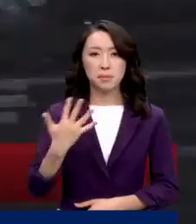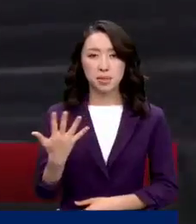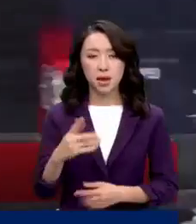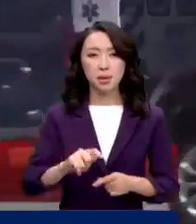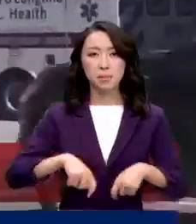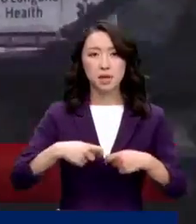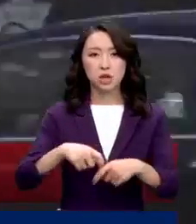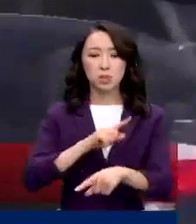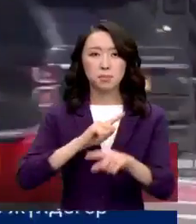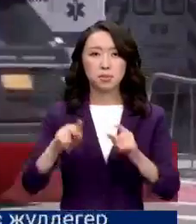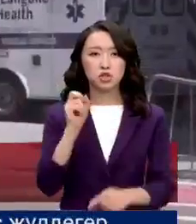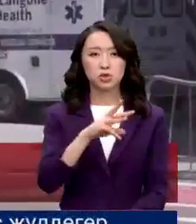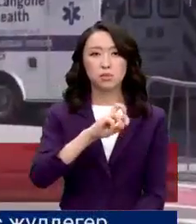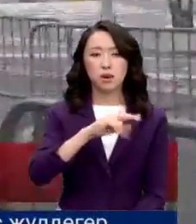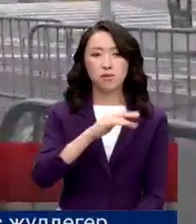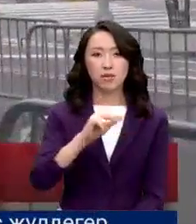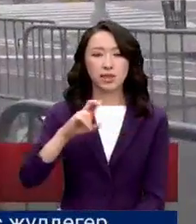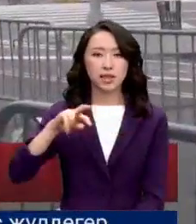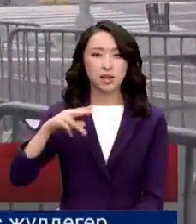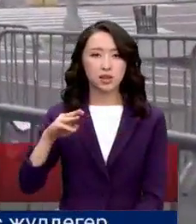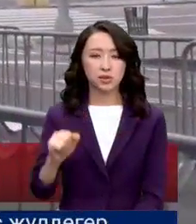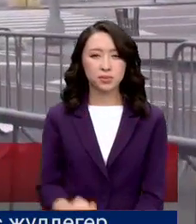еще быстрее, чем альфа и дельта штаммы.